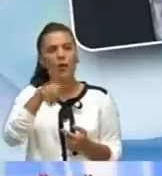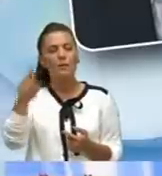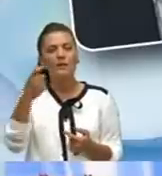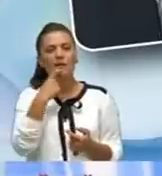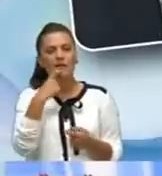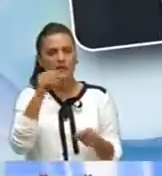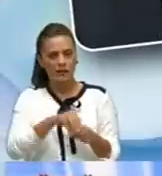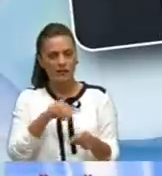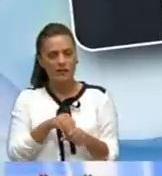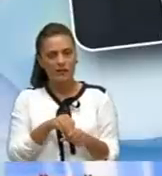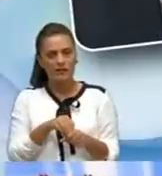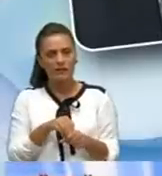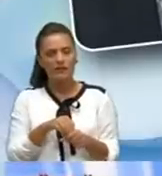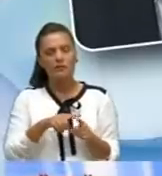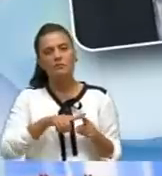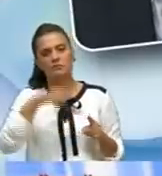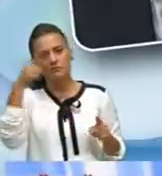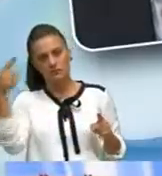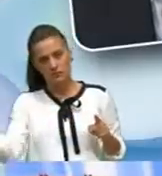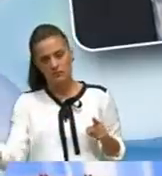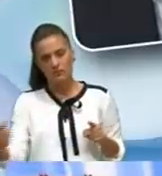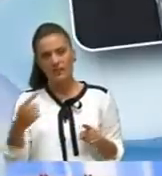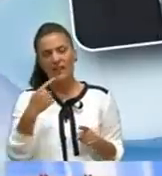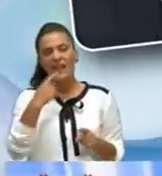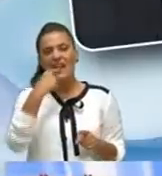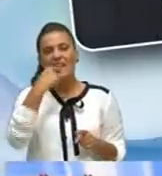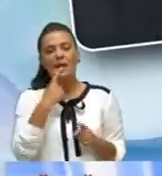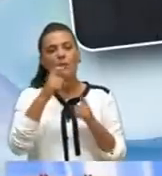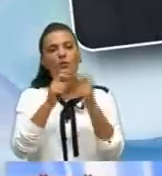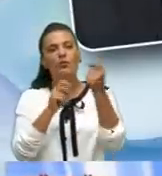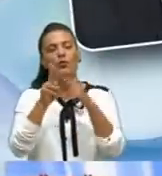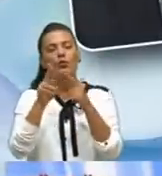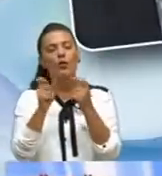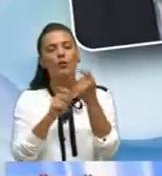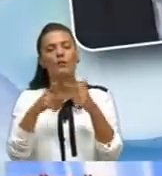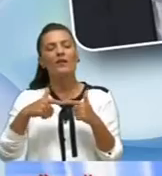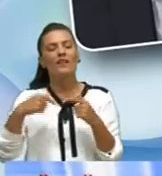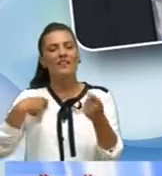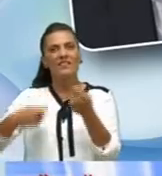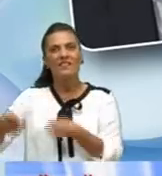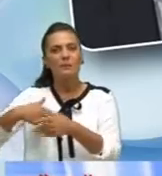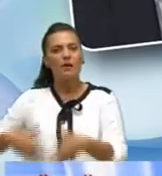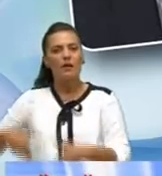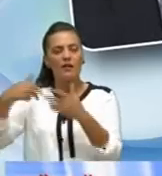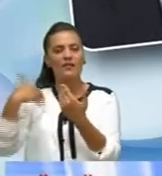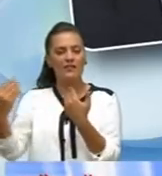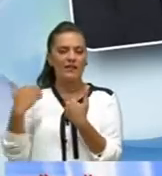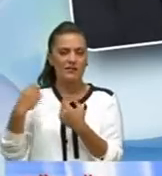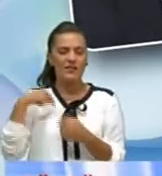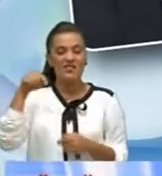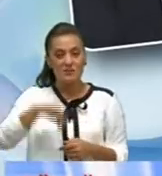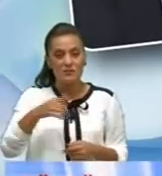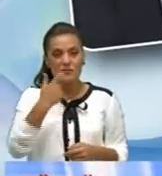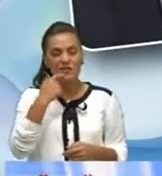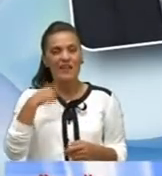2011 yılından beri Demir Döküm firması çok destek oluyor bize. Hatta bu seneki teknemizin takımımızın adı